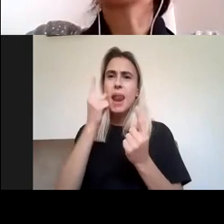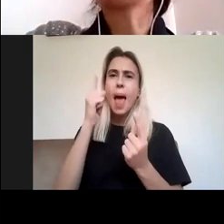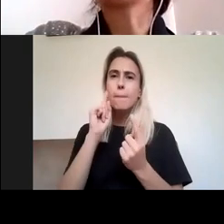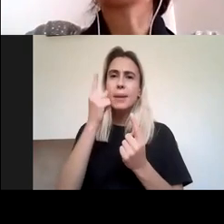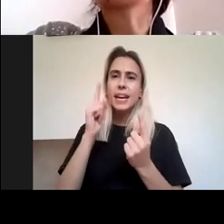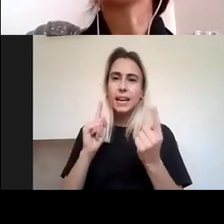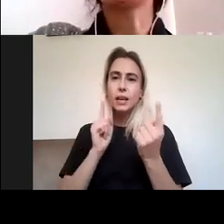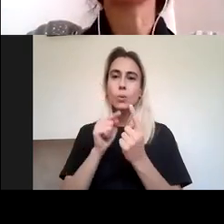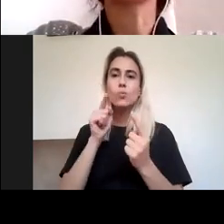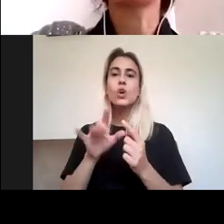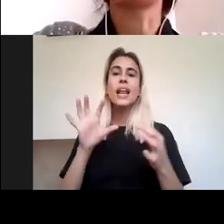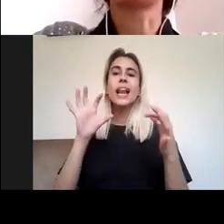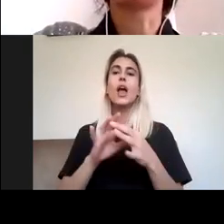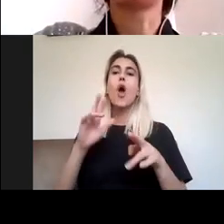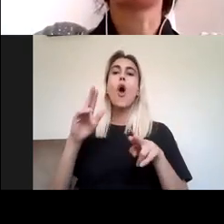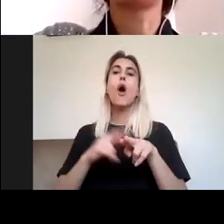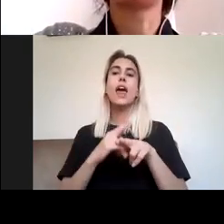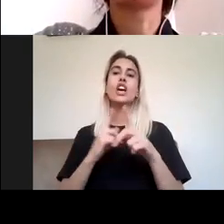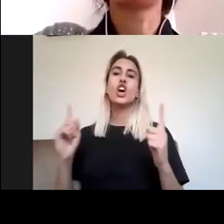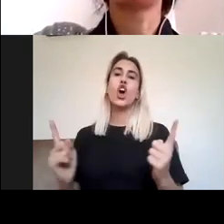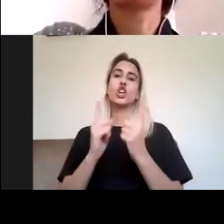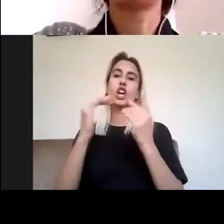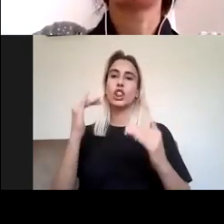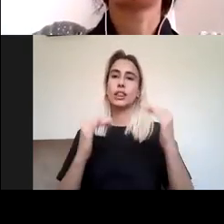bu konuyla ilgili örnekler karşılaştırıldı.